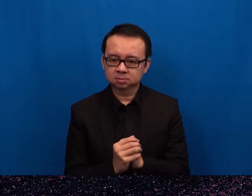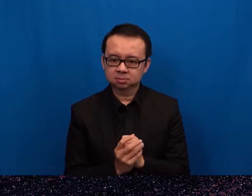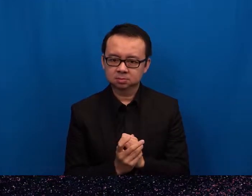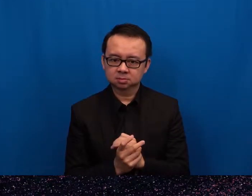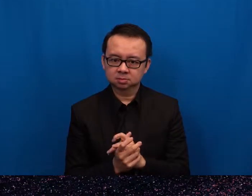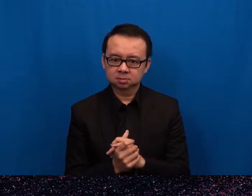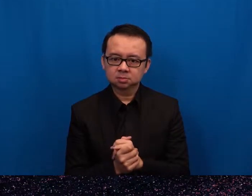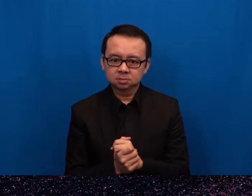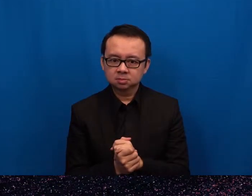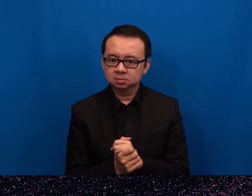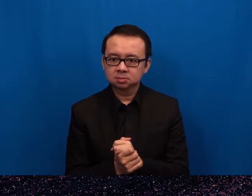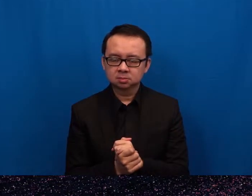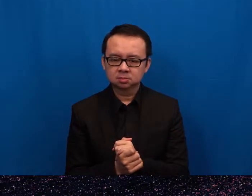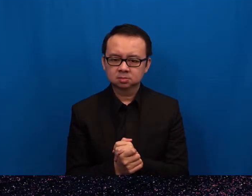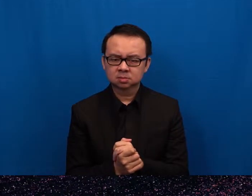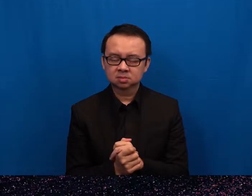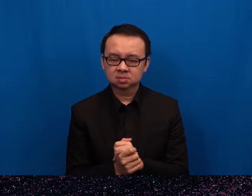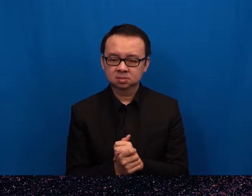Allah yang tidak henti-hentinya.